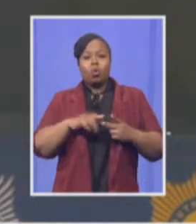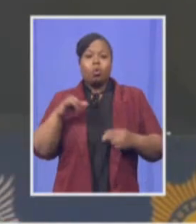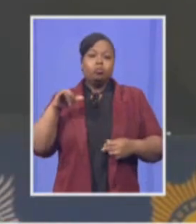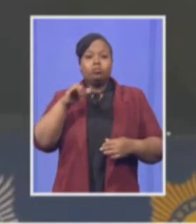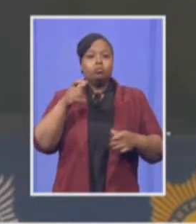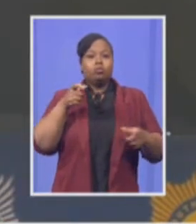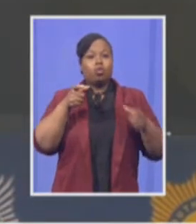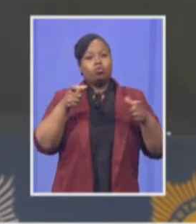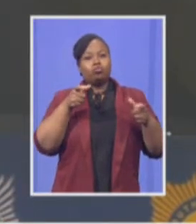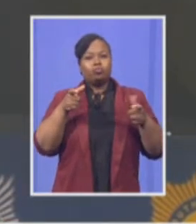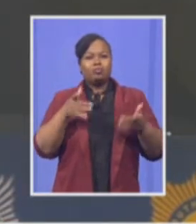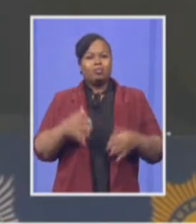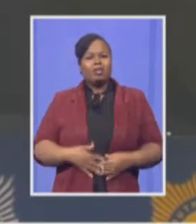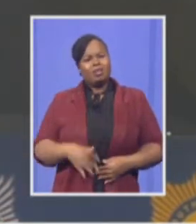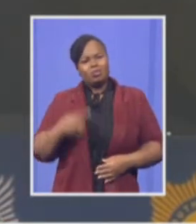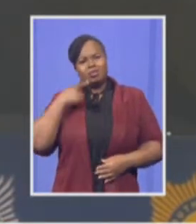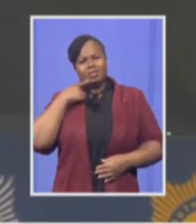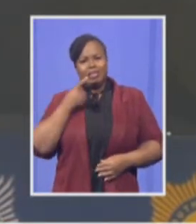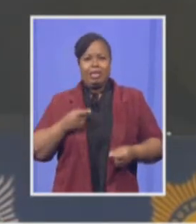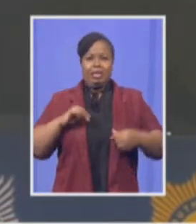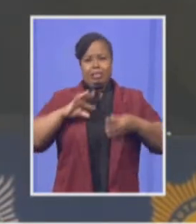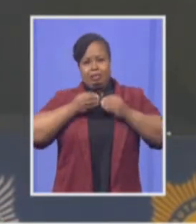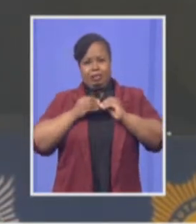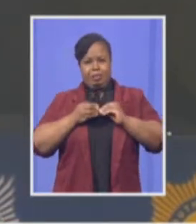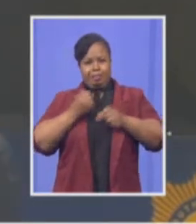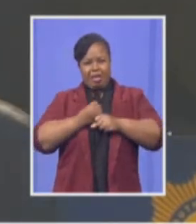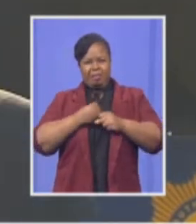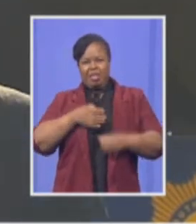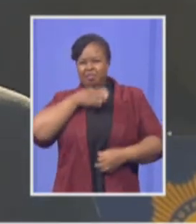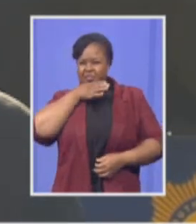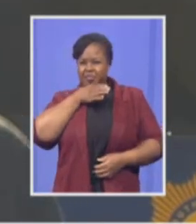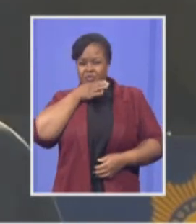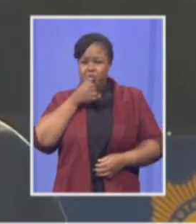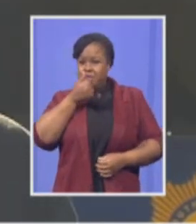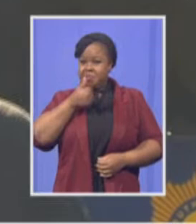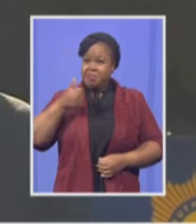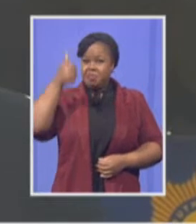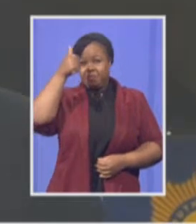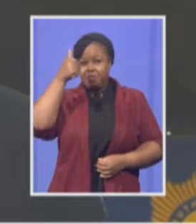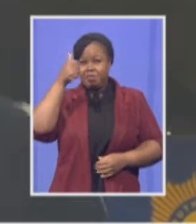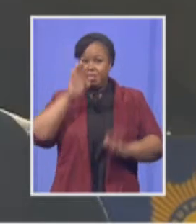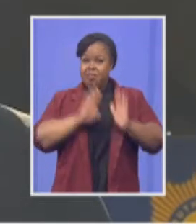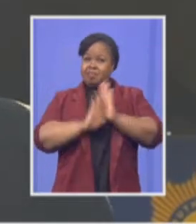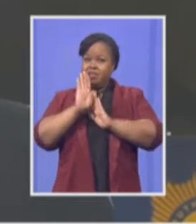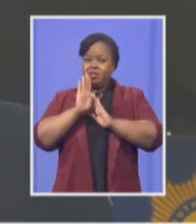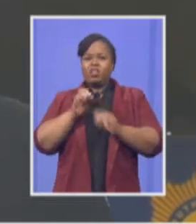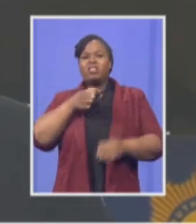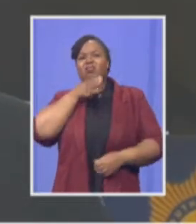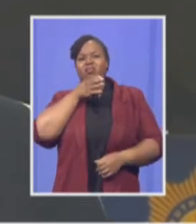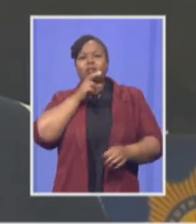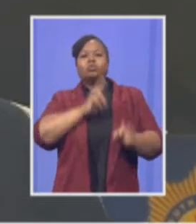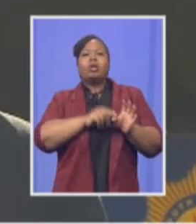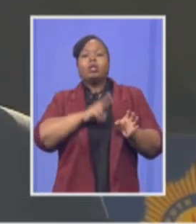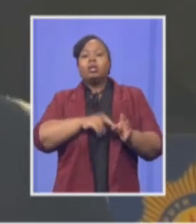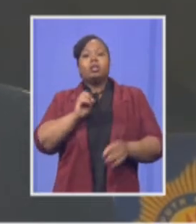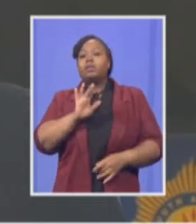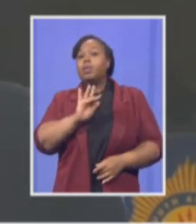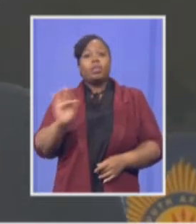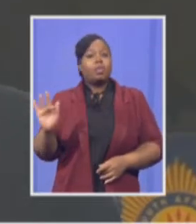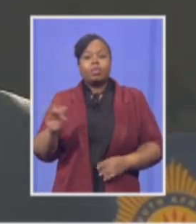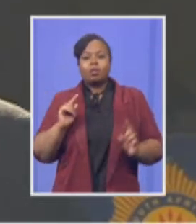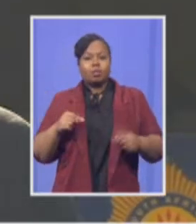omkhulu ukuthi umbona nje wakhe wawutshwala njengoba phezulu kanje utshwala ukuba wabungekho utshwala